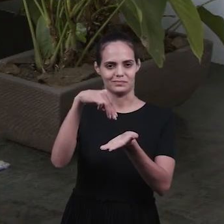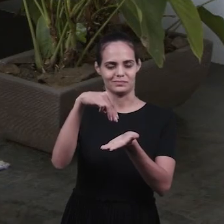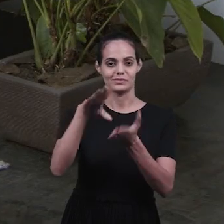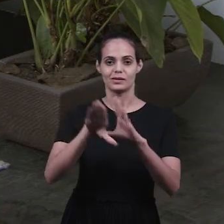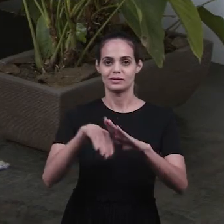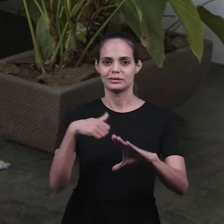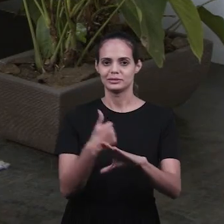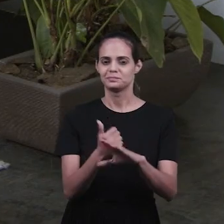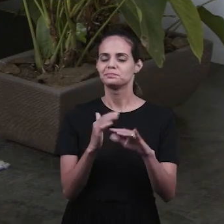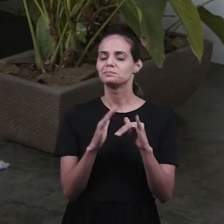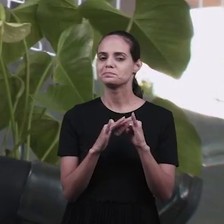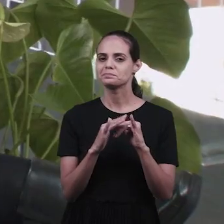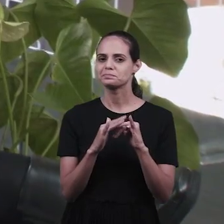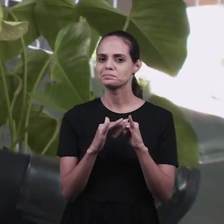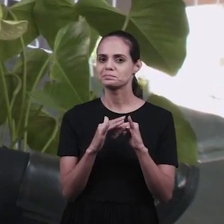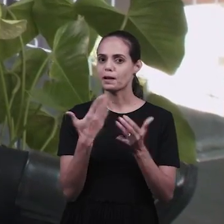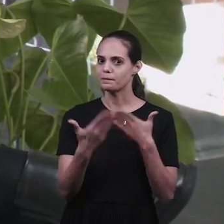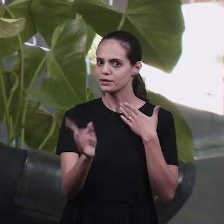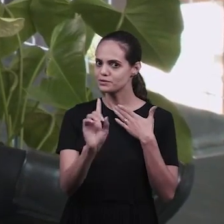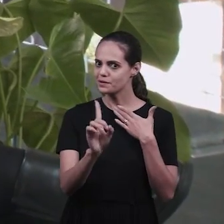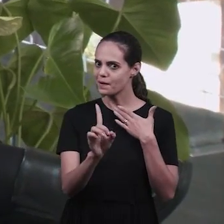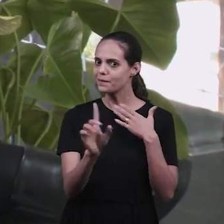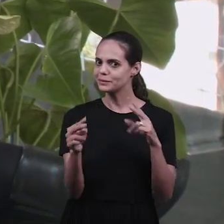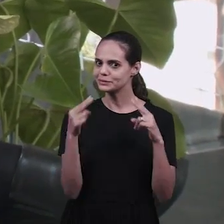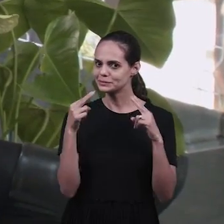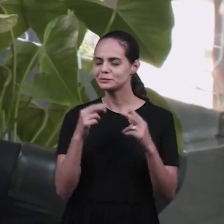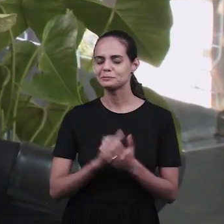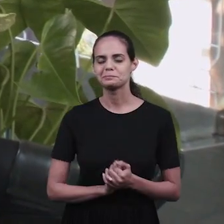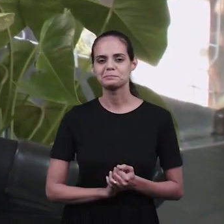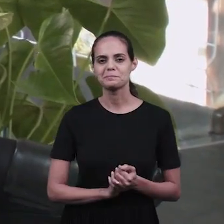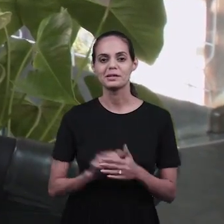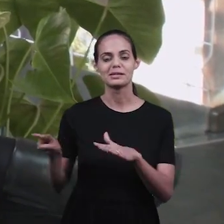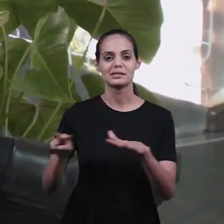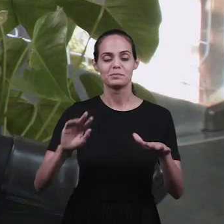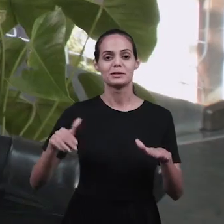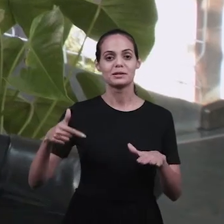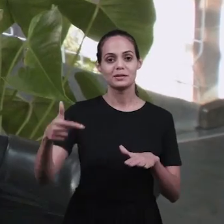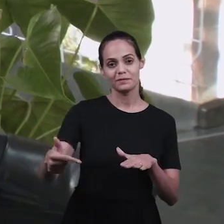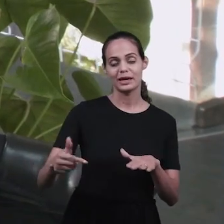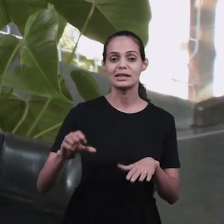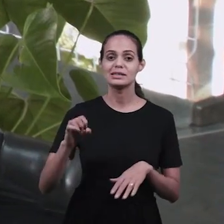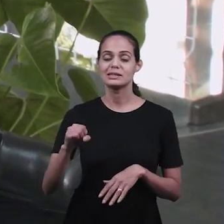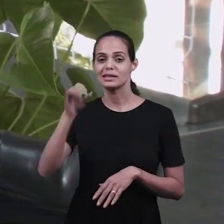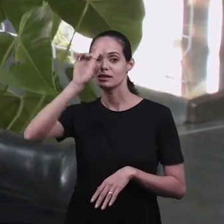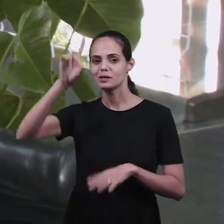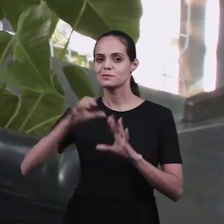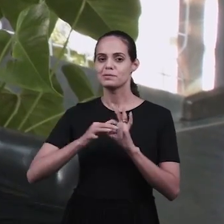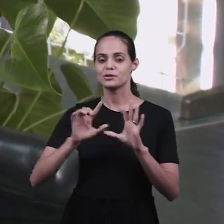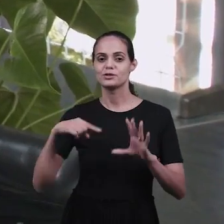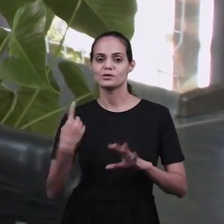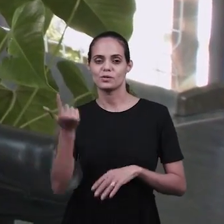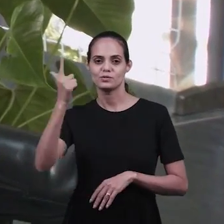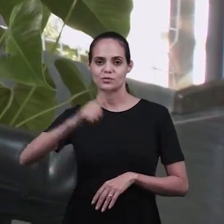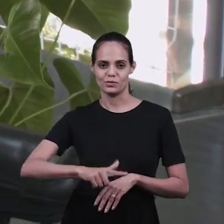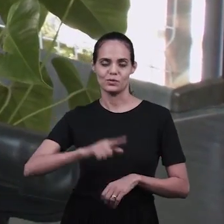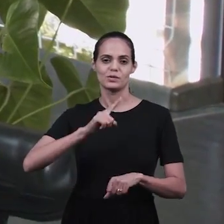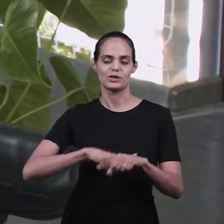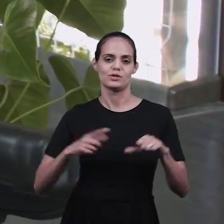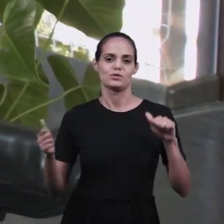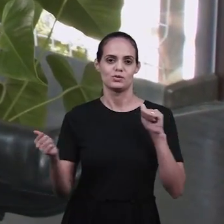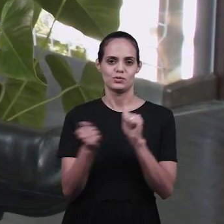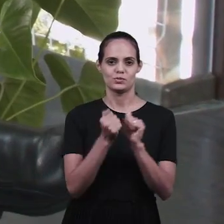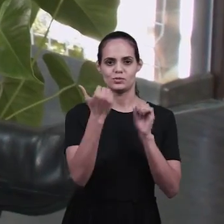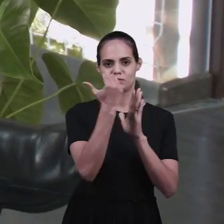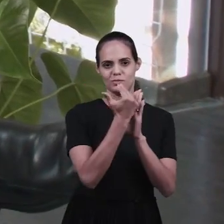par notre canal YouTube. Ne ratez pas. Et dans la semaine prochaine, si le Seigneur nous permet, nous serons ensemble encore une fois à cette heure-ci avec une édition